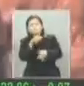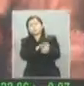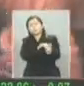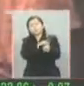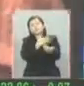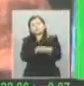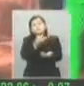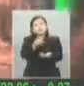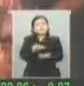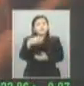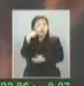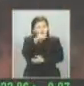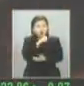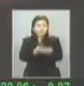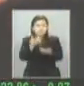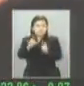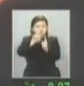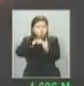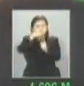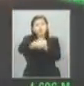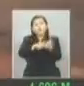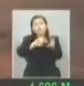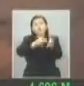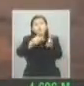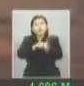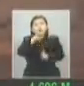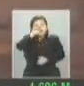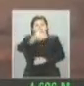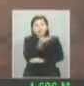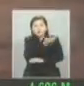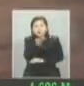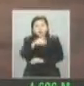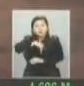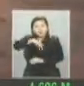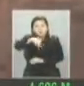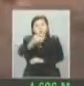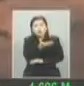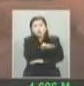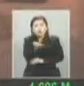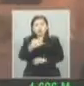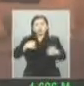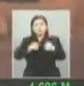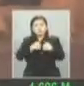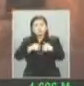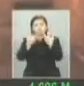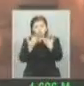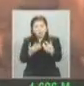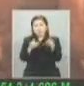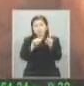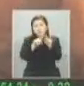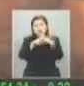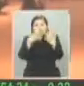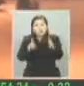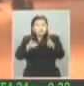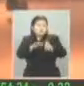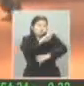างเชือกนี้ถูกบังคับให้ทำงานอย่างหนักเพื่อออกเร่ร่อนขออาหารในเมืองเชียงใหม่เป็นประจำทุกคืนผู้อำนวยการฝ่ายการแพทย์โรงพยาบ